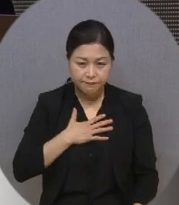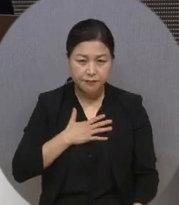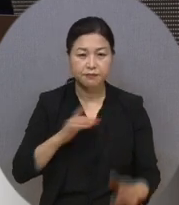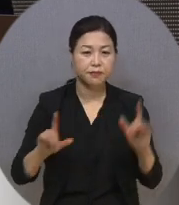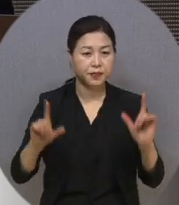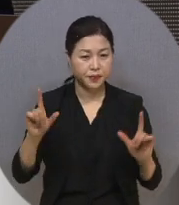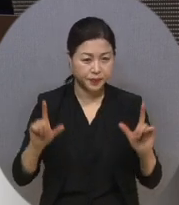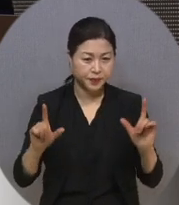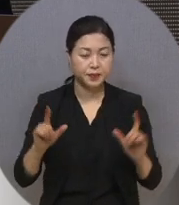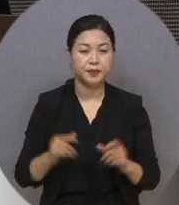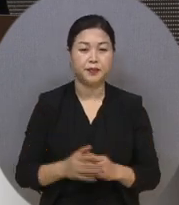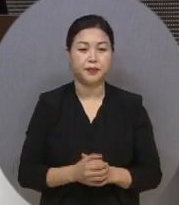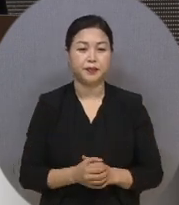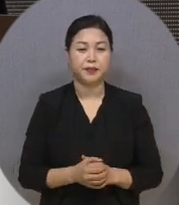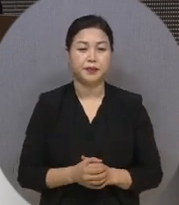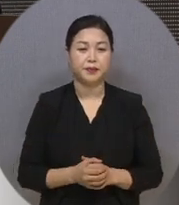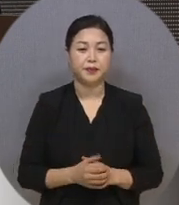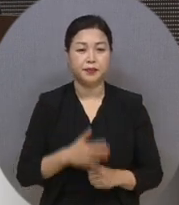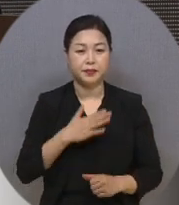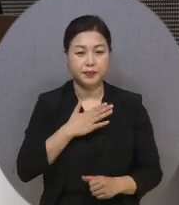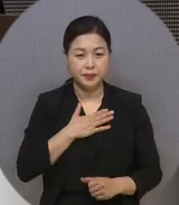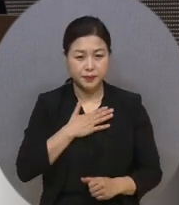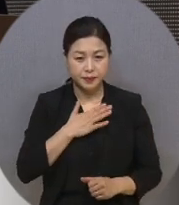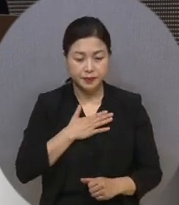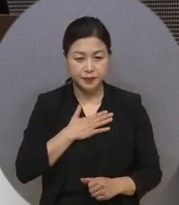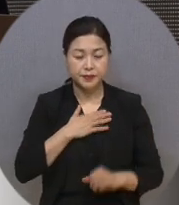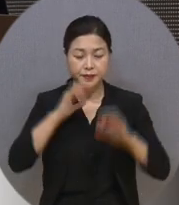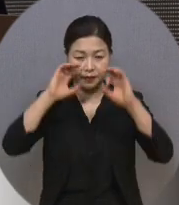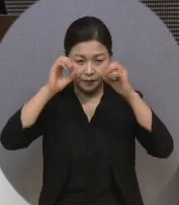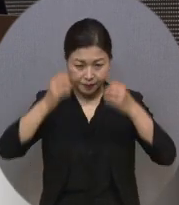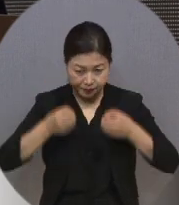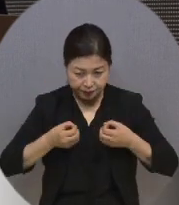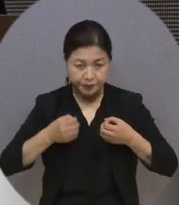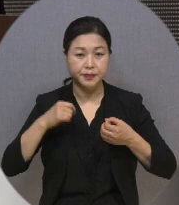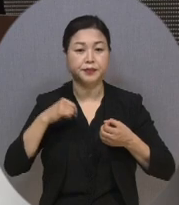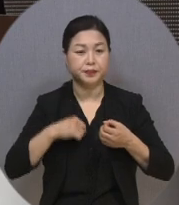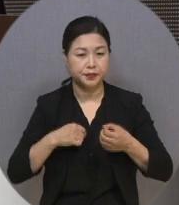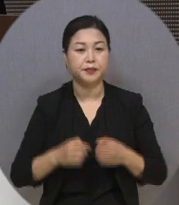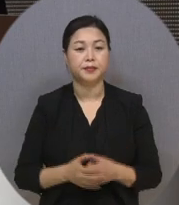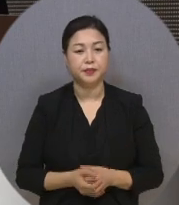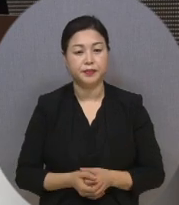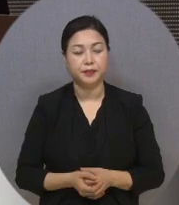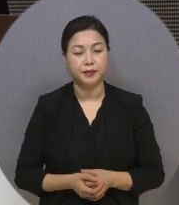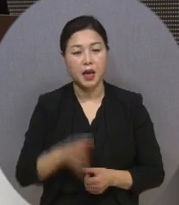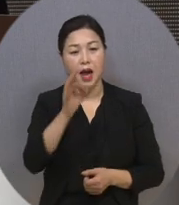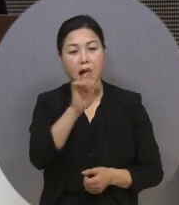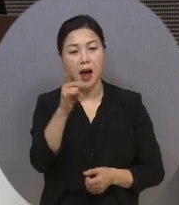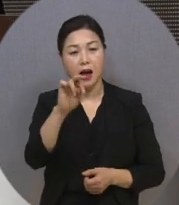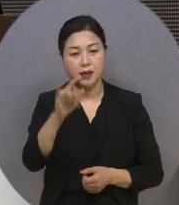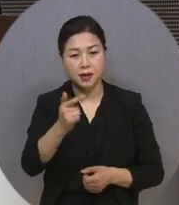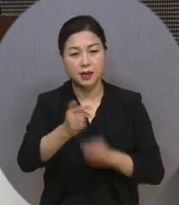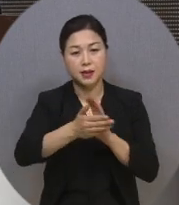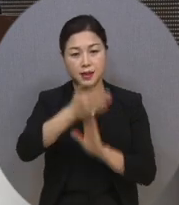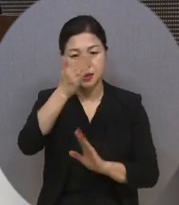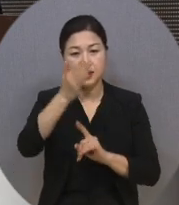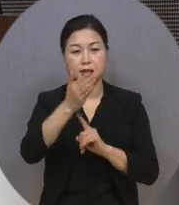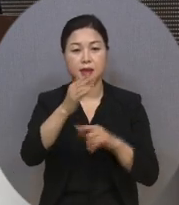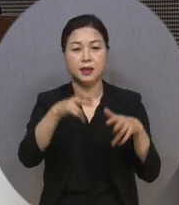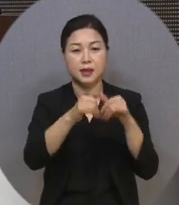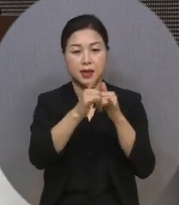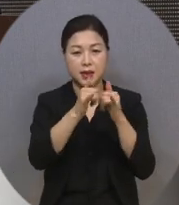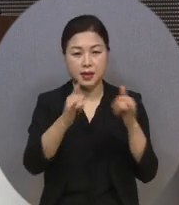방학이었는데요. 저는 제 자리로 다시 돌아오게 되고요. 우리 아산시는 우리 장애인들을